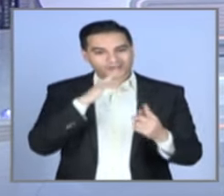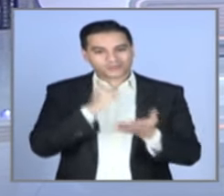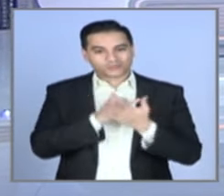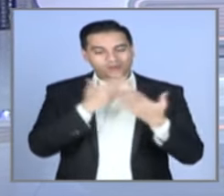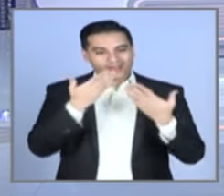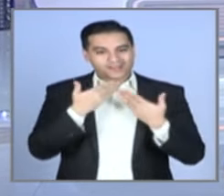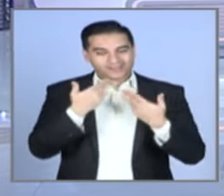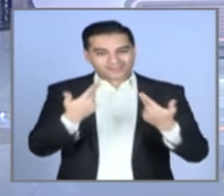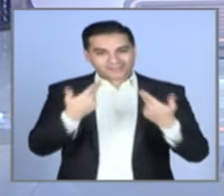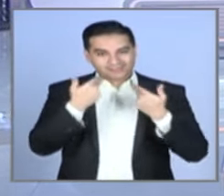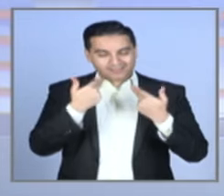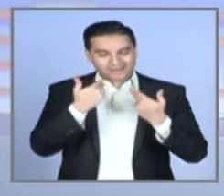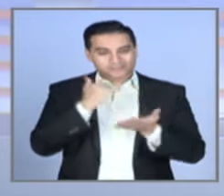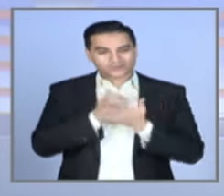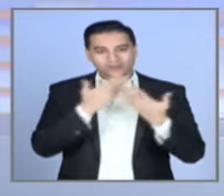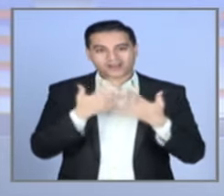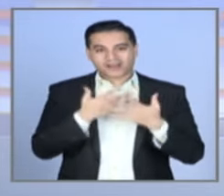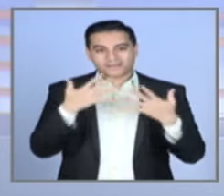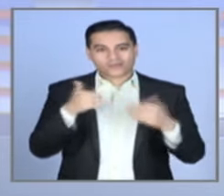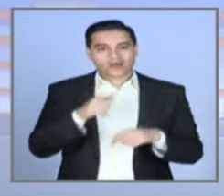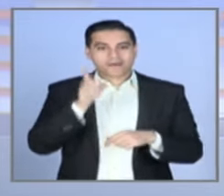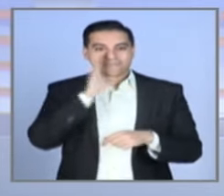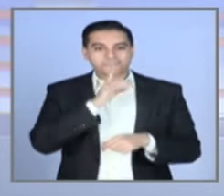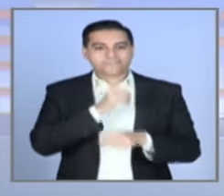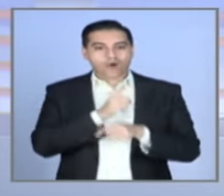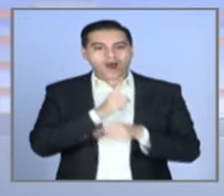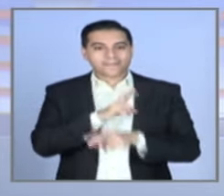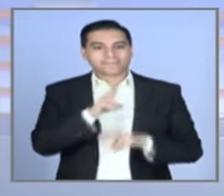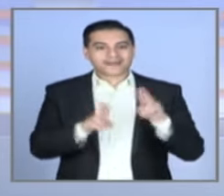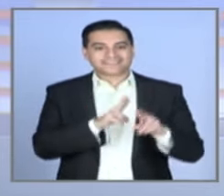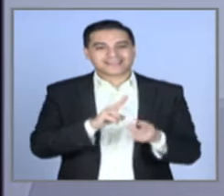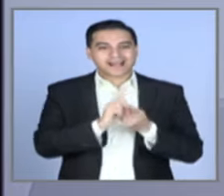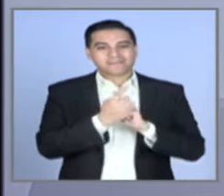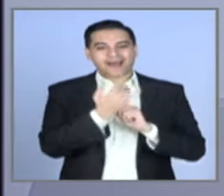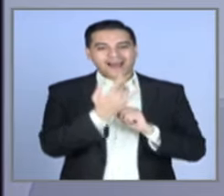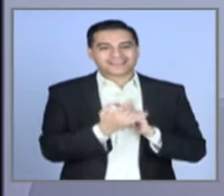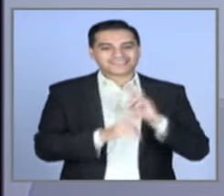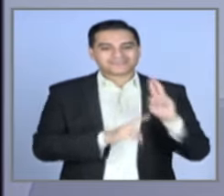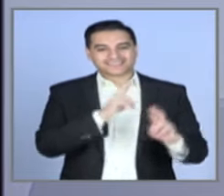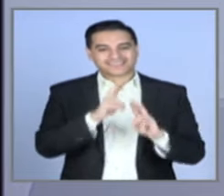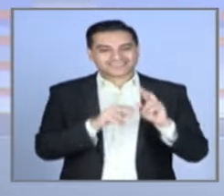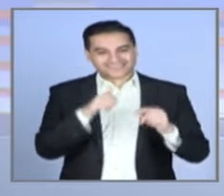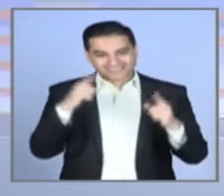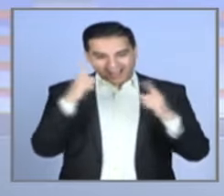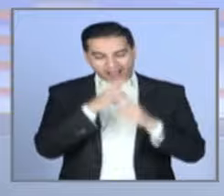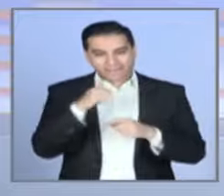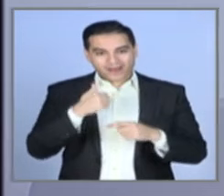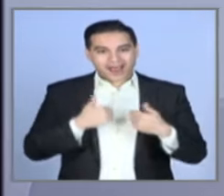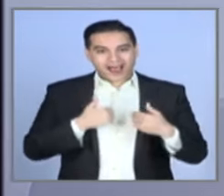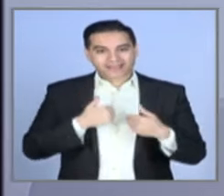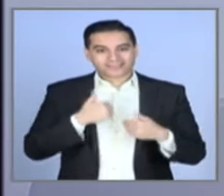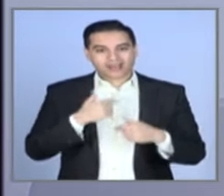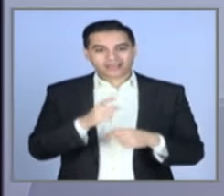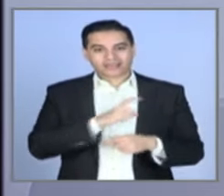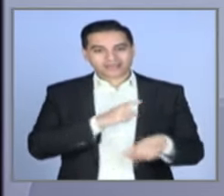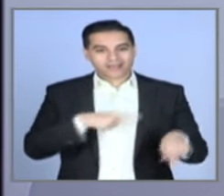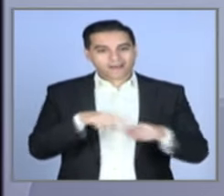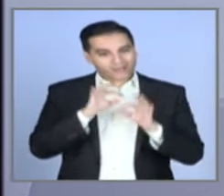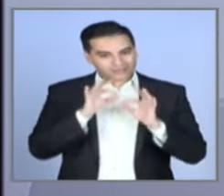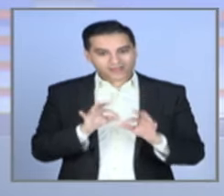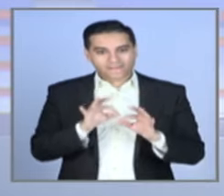اكبر، مسؤوليه اكبر. دلوقتي المعلم الخبير اللي دايما بيسال قاعد بيتسال. الله ينور عليك. دلوقتي انت حاسه بالطلبه؟ طبعا